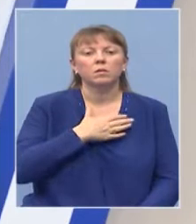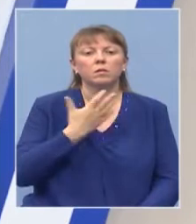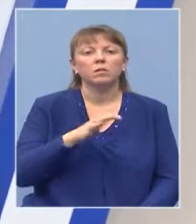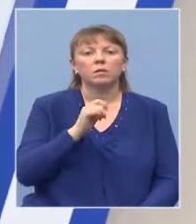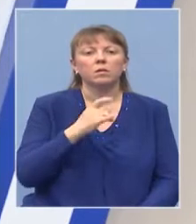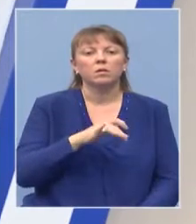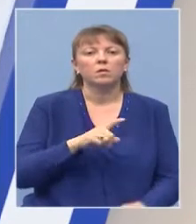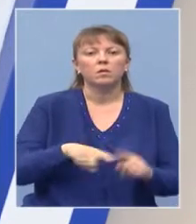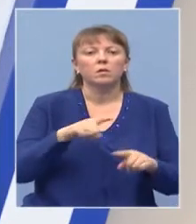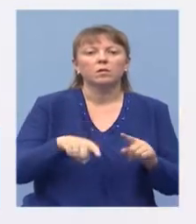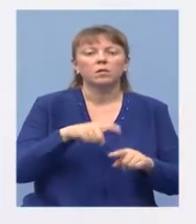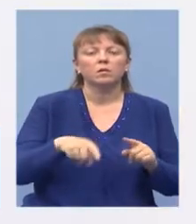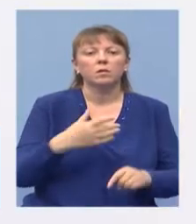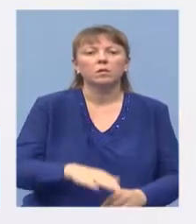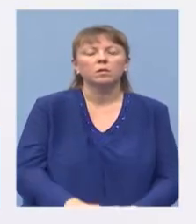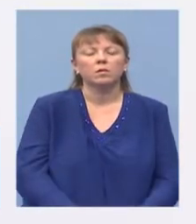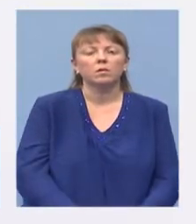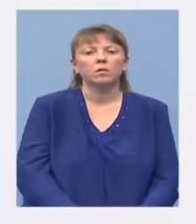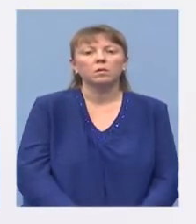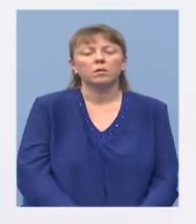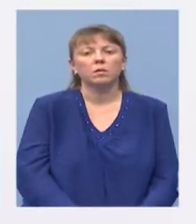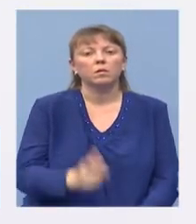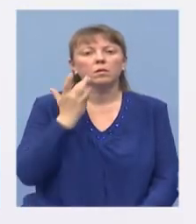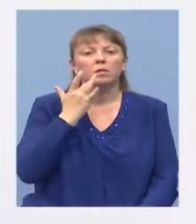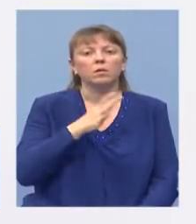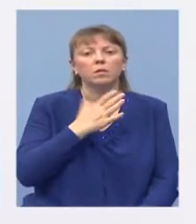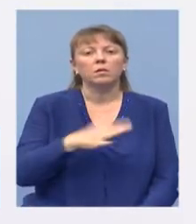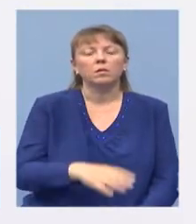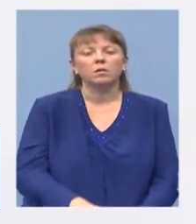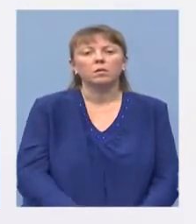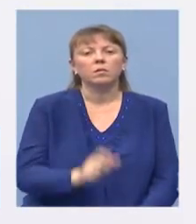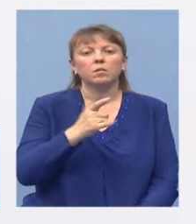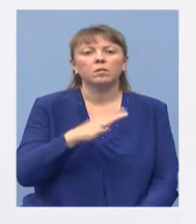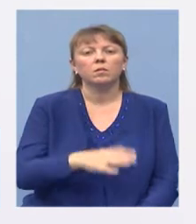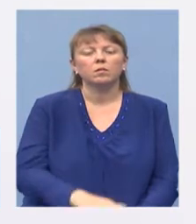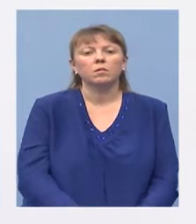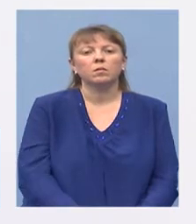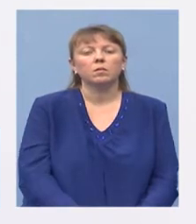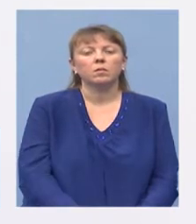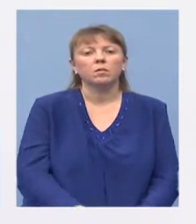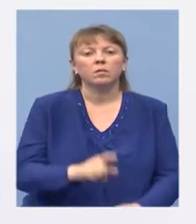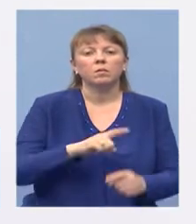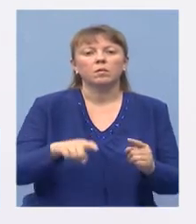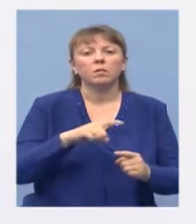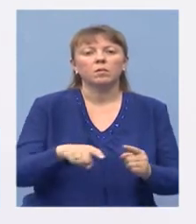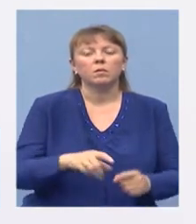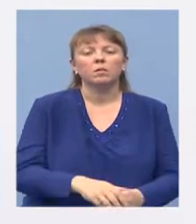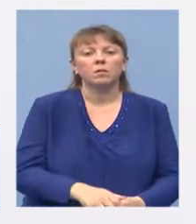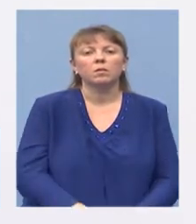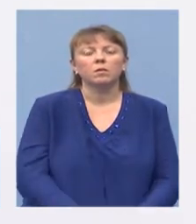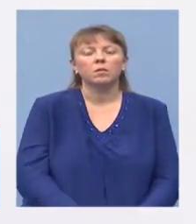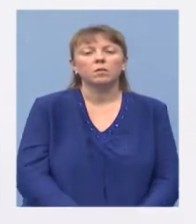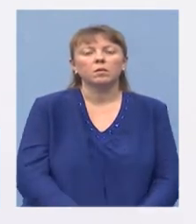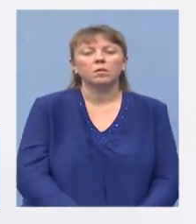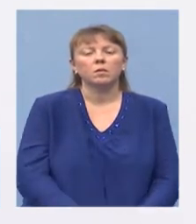зоны скорости, то есть наиболее особо популярные услуги, которые требуют, например, быстрого, то есть обслуживания, то